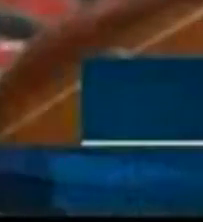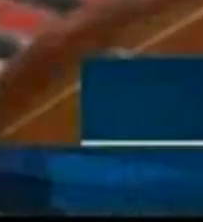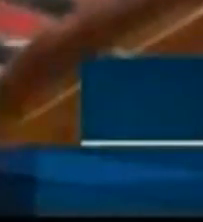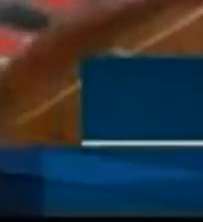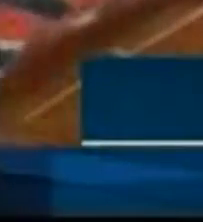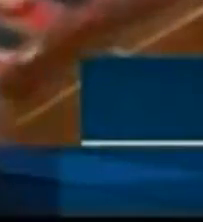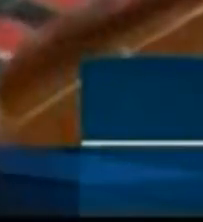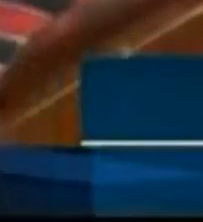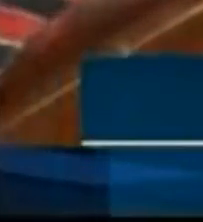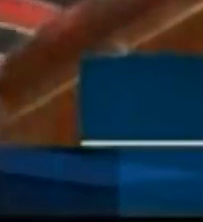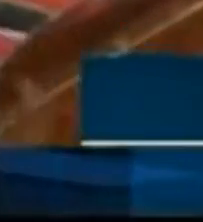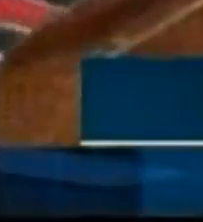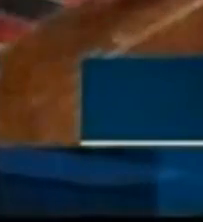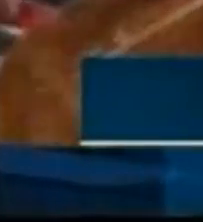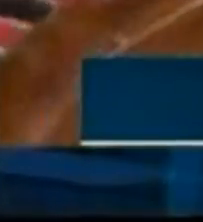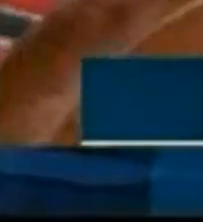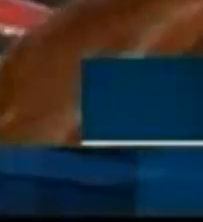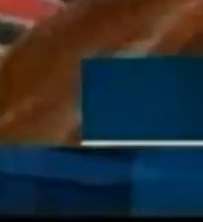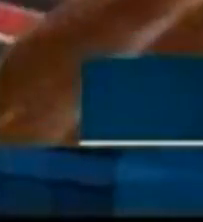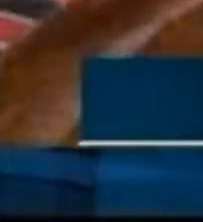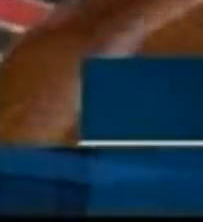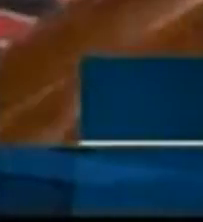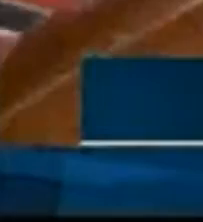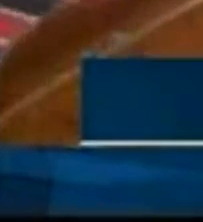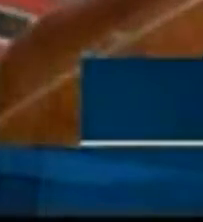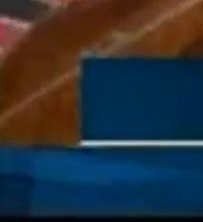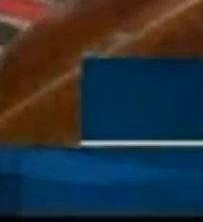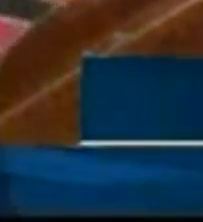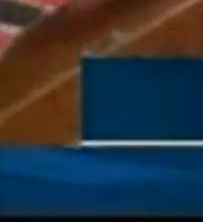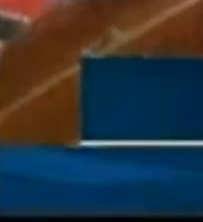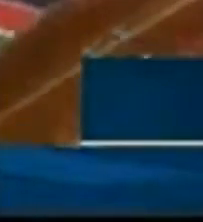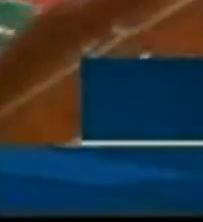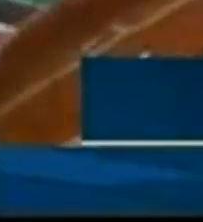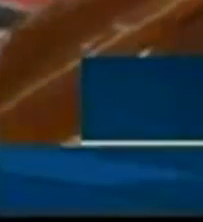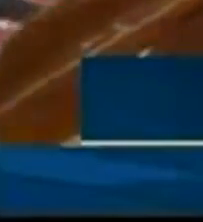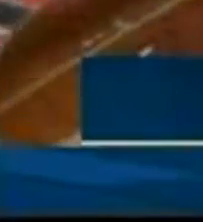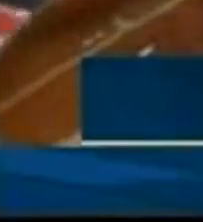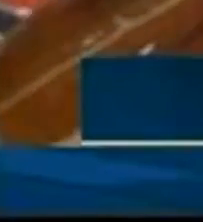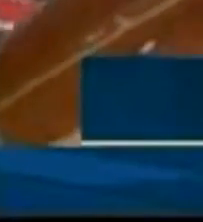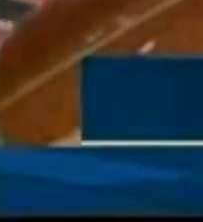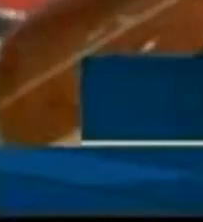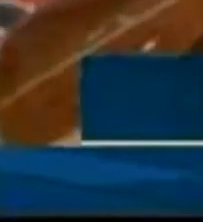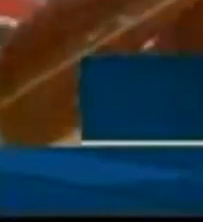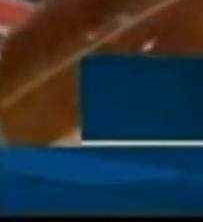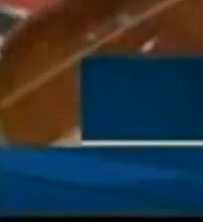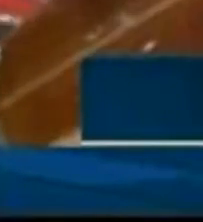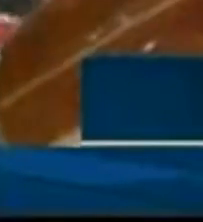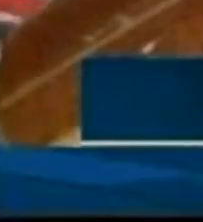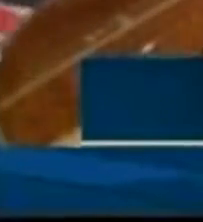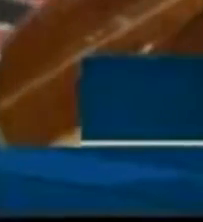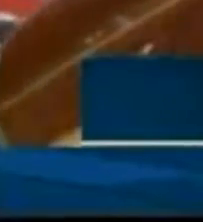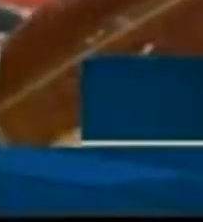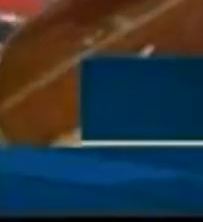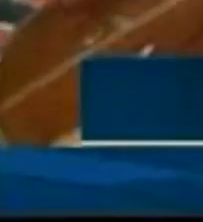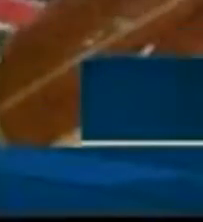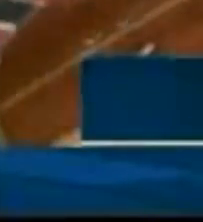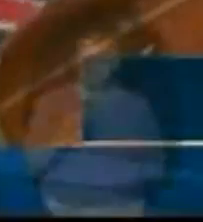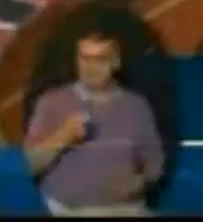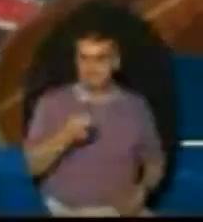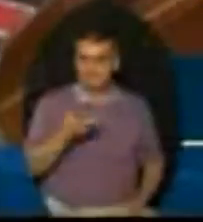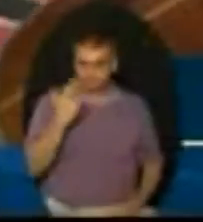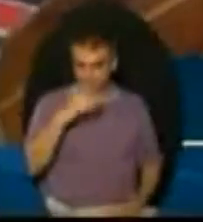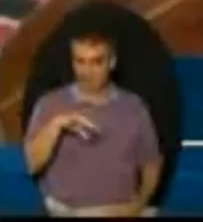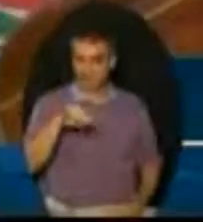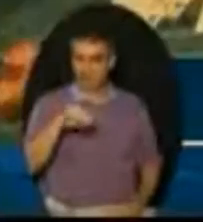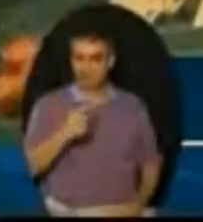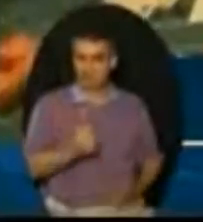עולה עוד פעם ההצעה אבל הזאת. אבל כבר היה קזינו בישראל. בישראל, זה לא בדיוק בישראל, זה ברשות הפלסטינית. ביריחו, נכון. על הקזינו שהוקם, אבל הוא היה